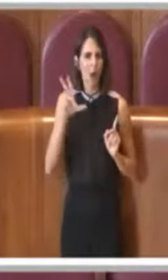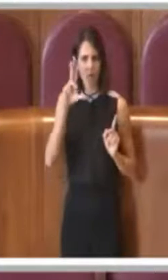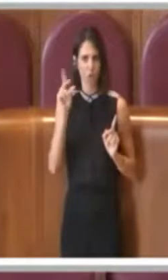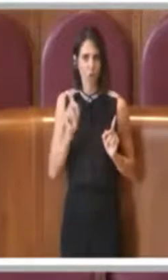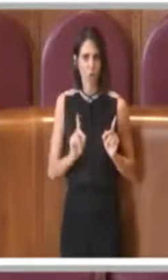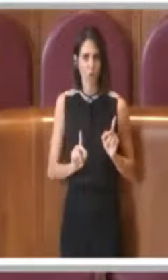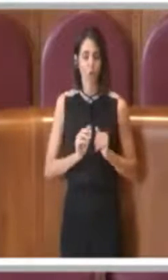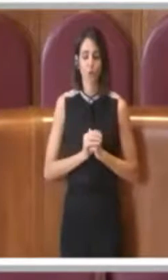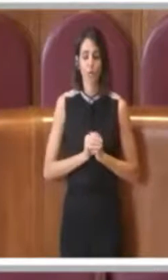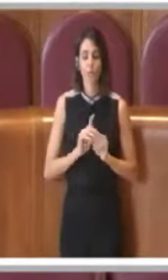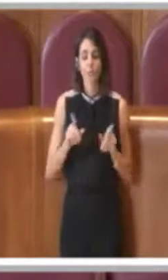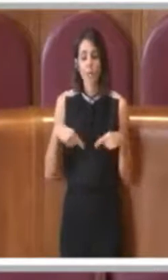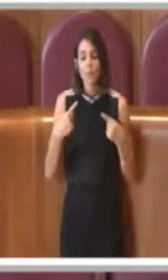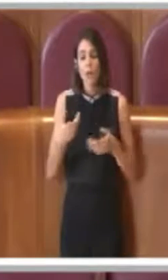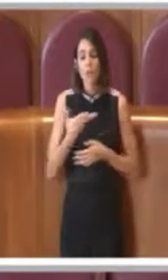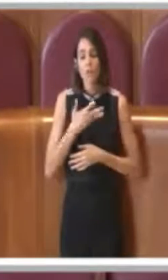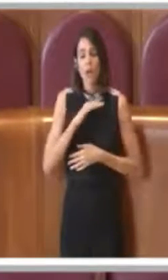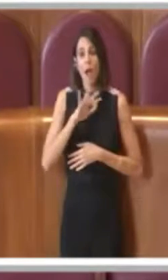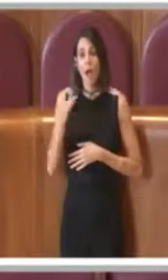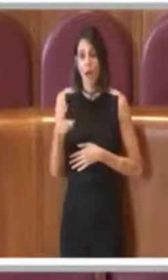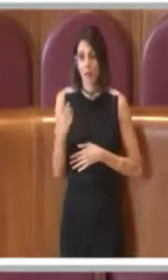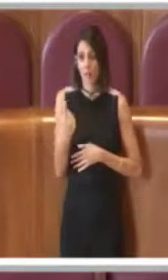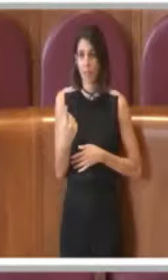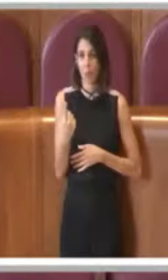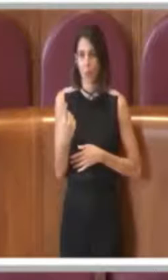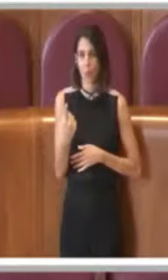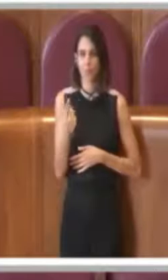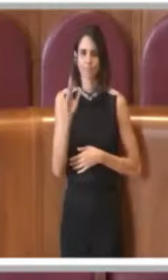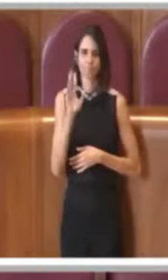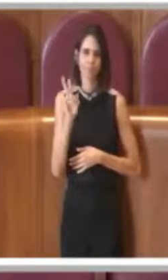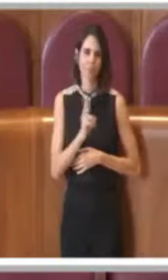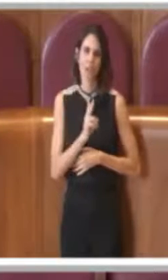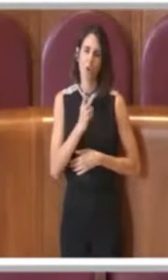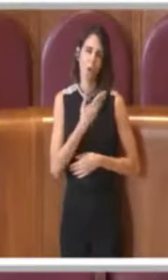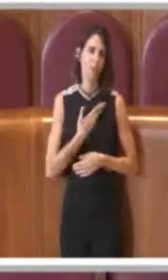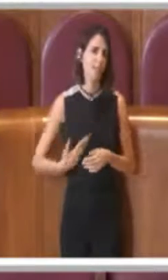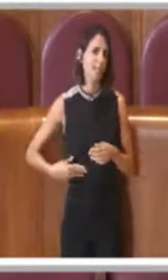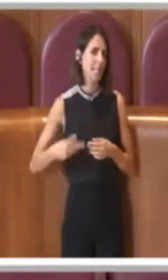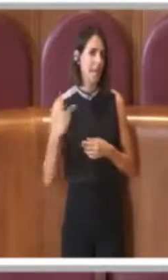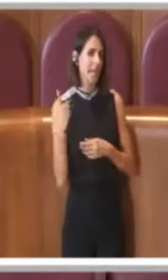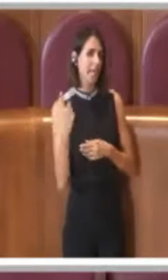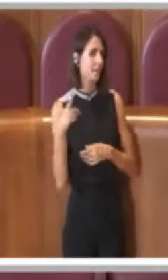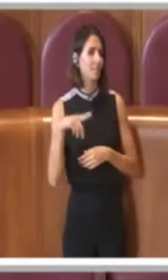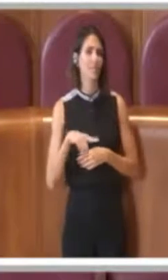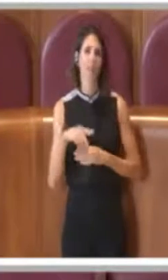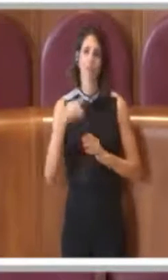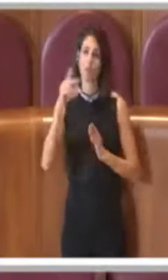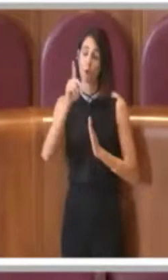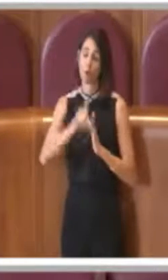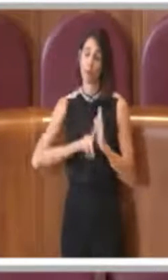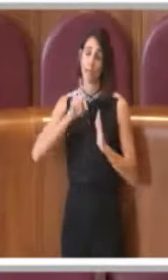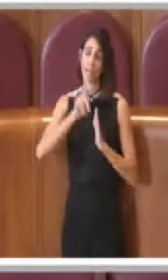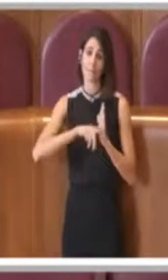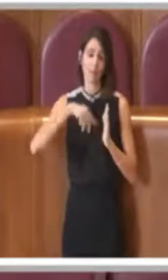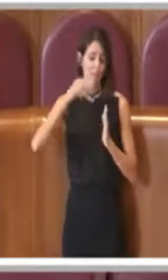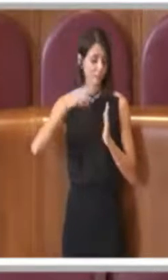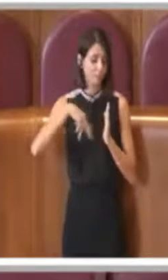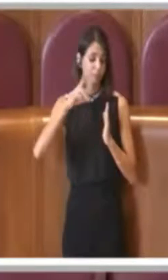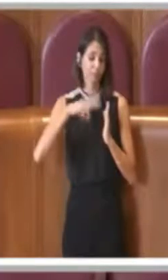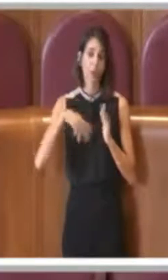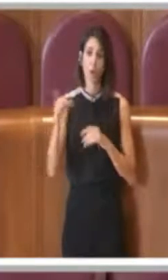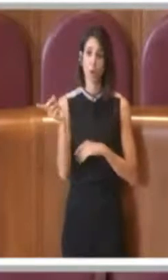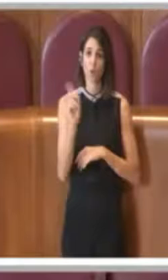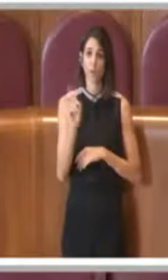c'è una cosa che probabilmente il consigliere De Priamo non ha letto neanche la delibera, perché a seguito della